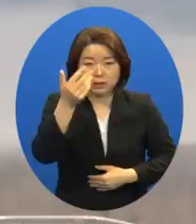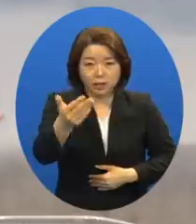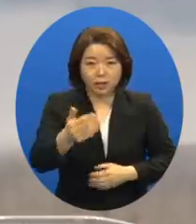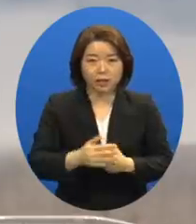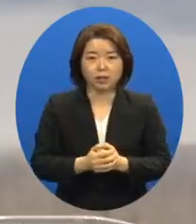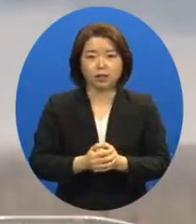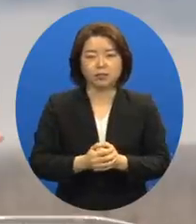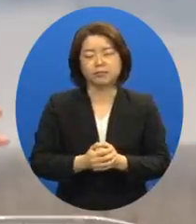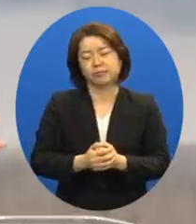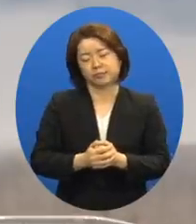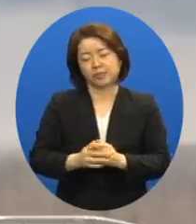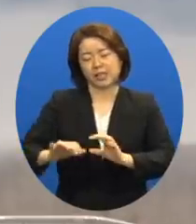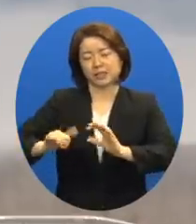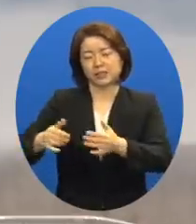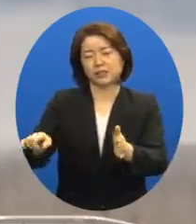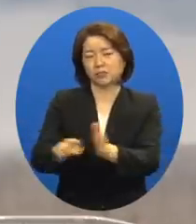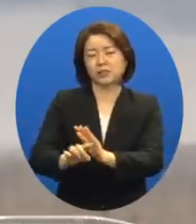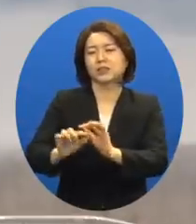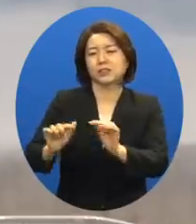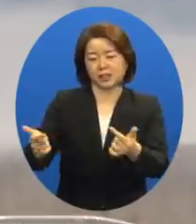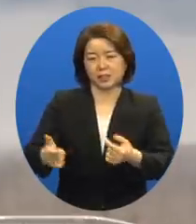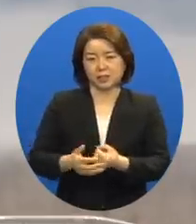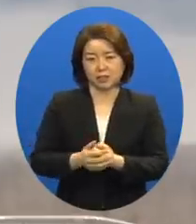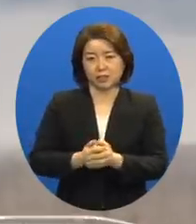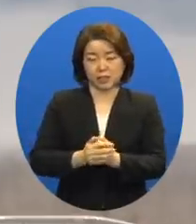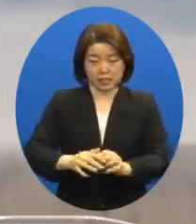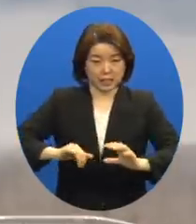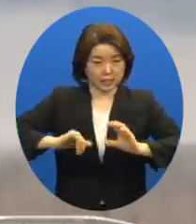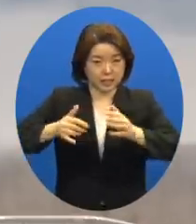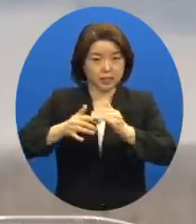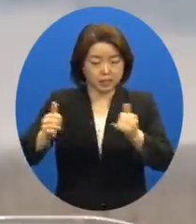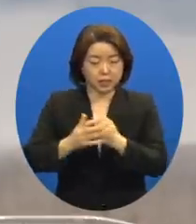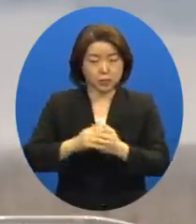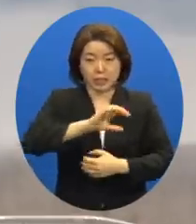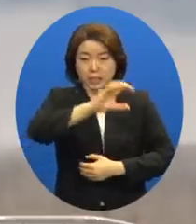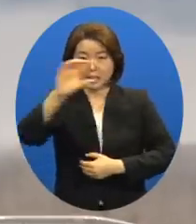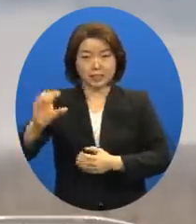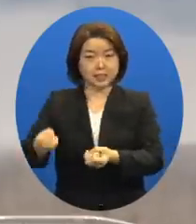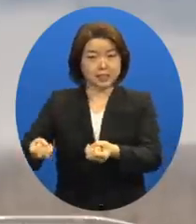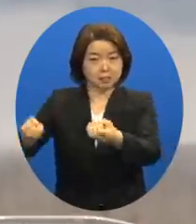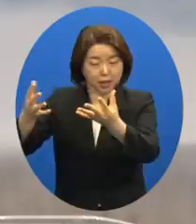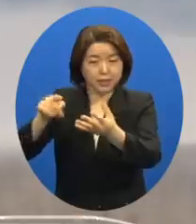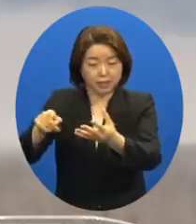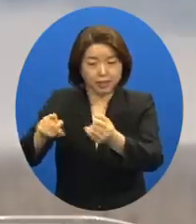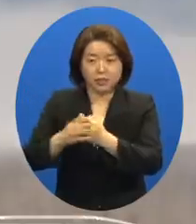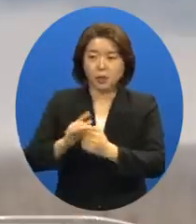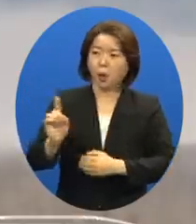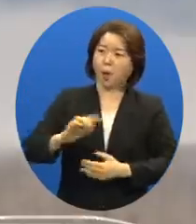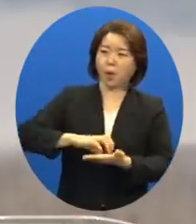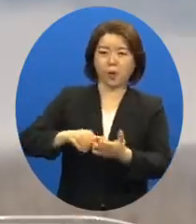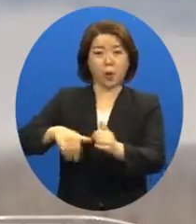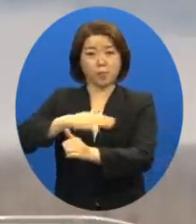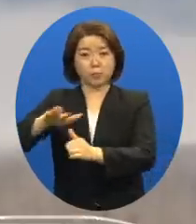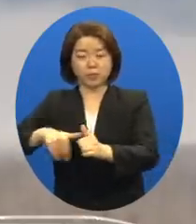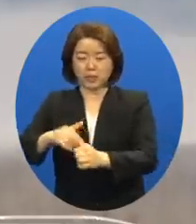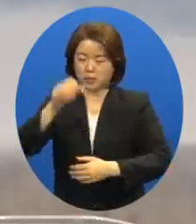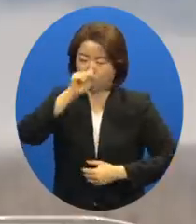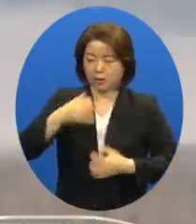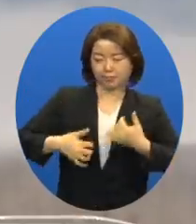안 믿는 겁니다. 세상 사람들도 성탄절은 어느 정도 분위기를 맞춥니다. 그날은 즐거운